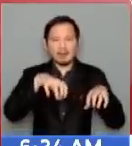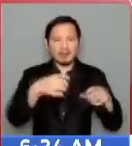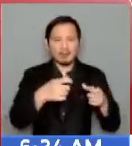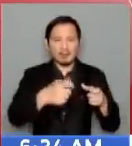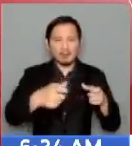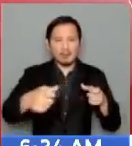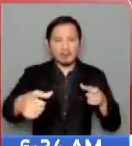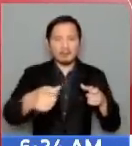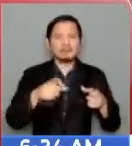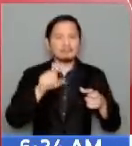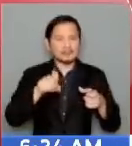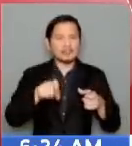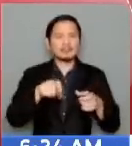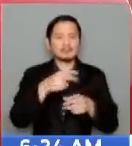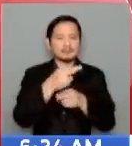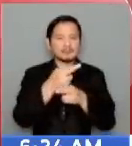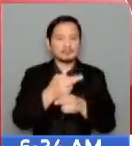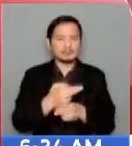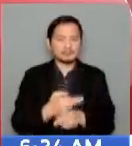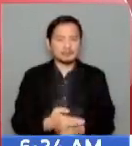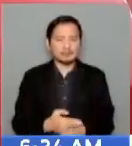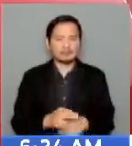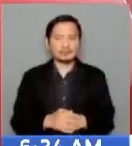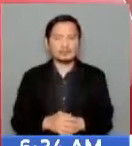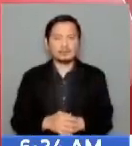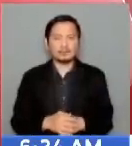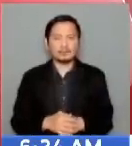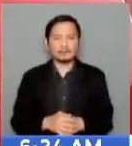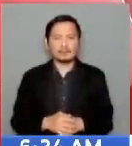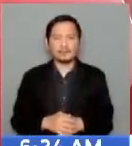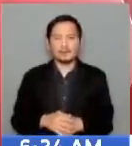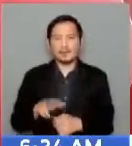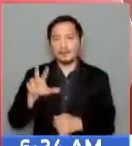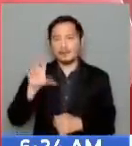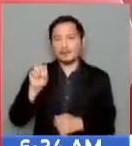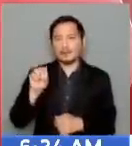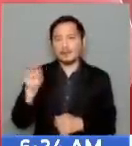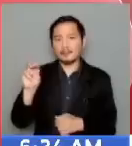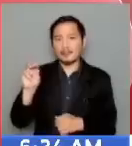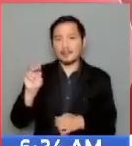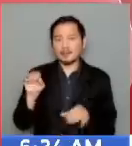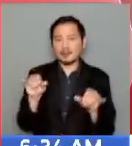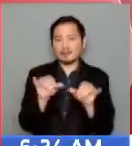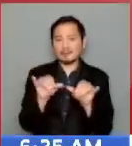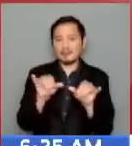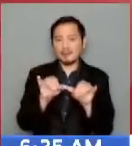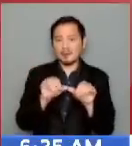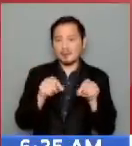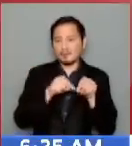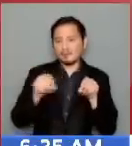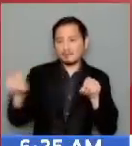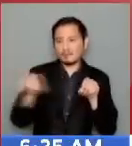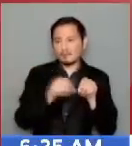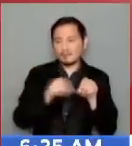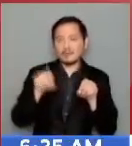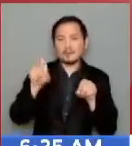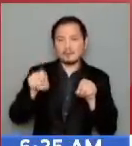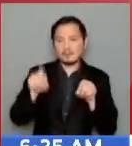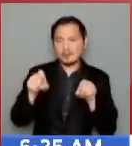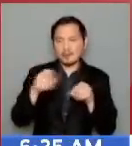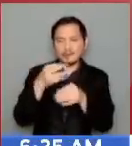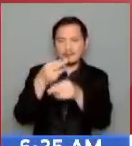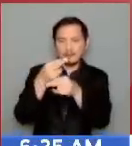pong kumpunihin yung 30 meter stretch nitong buong tulay. May kaya po 30 days dahil mano-mano po